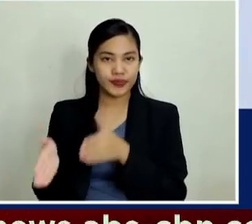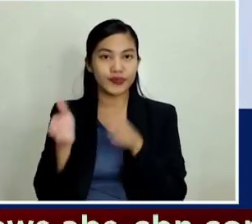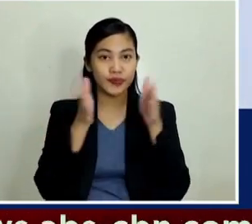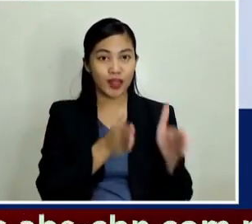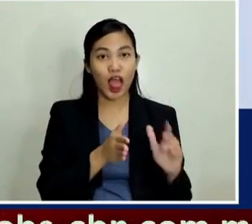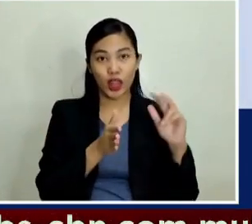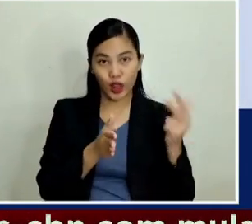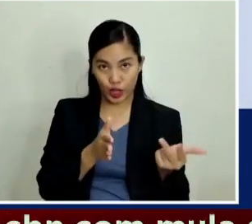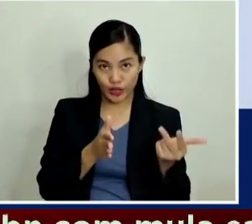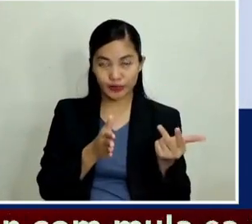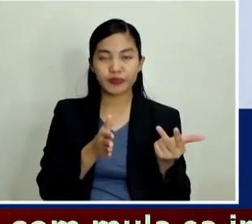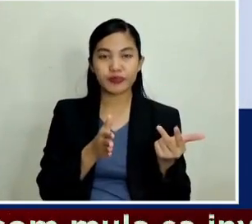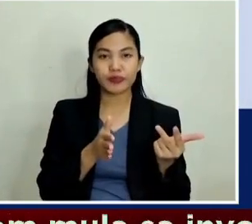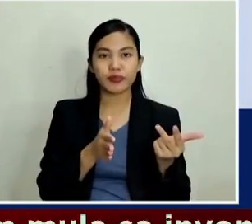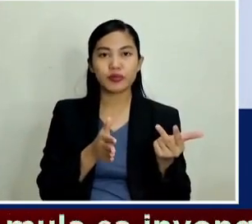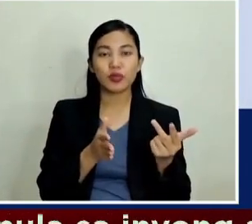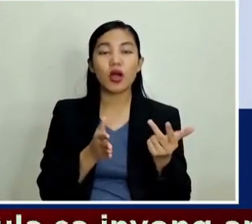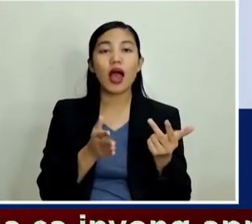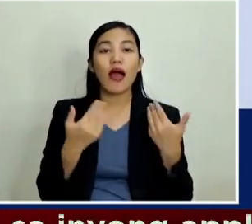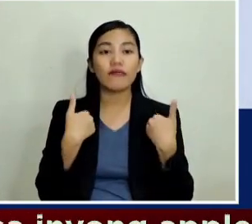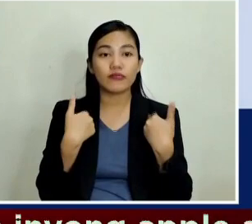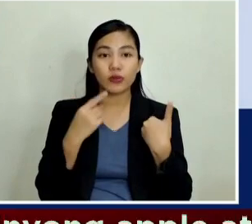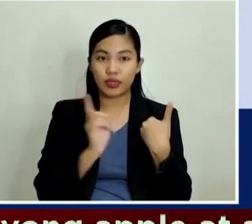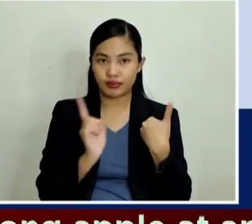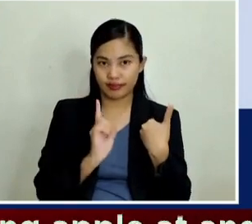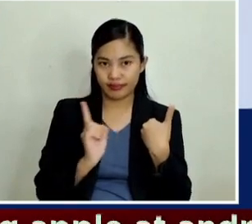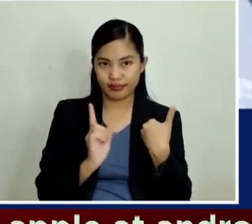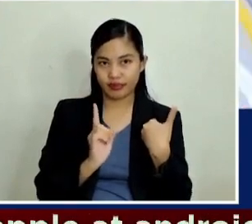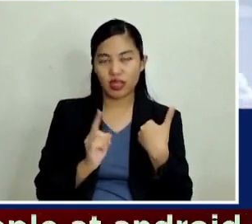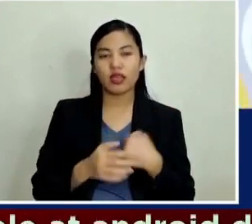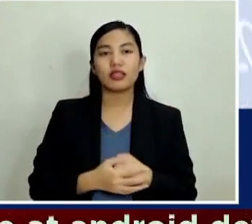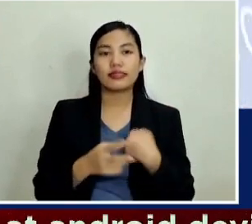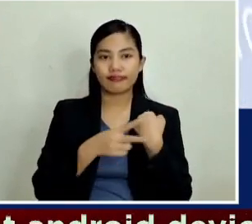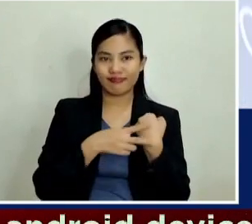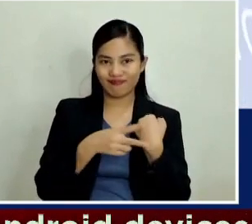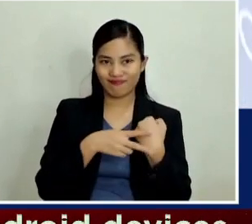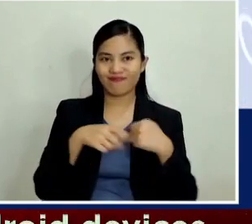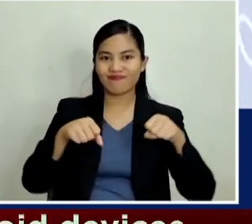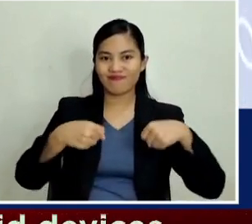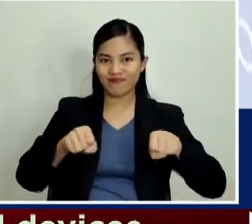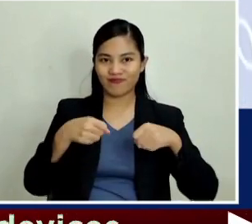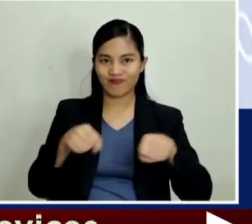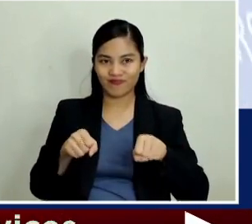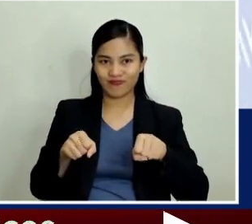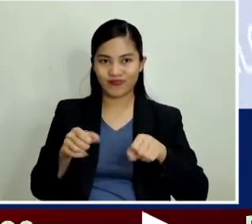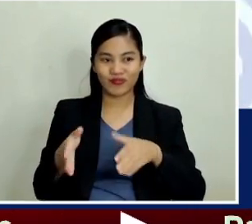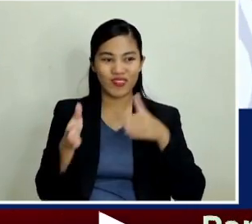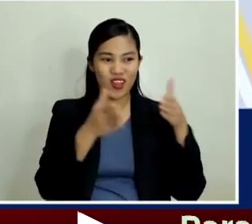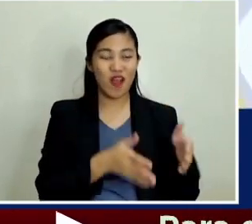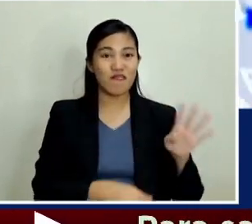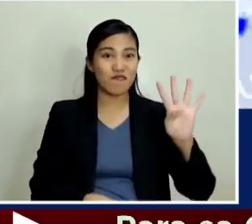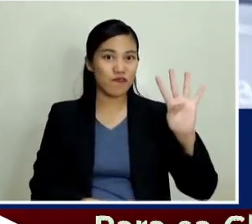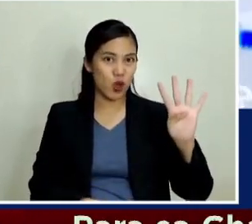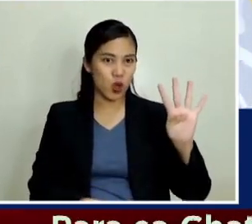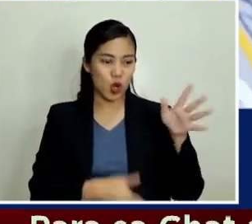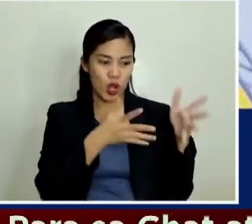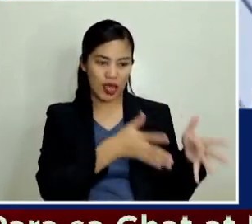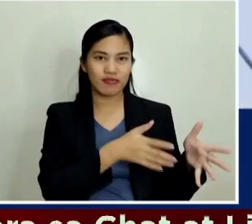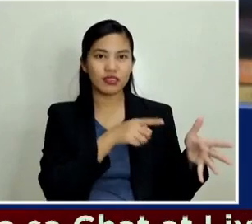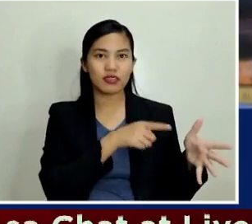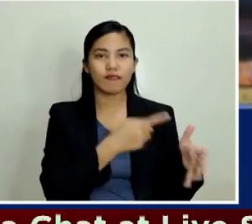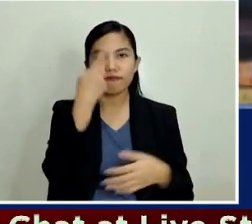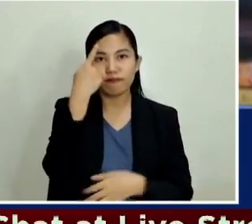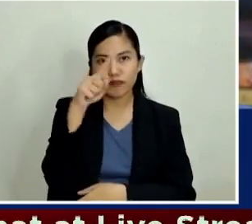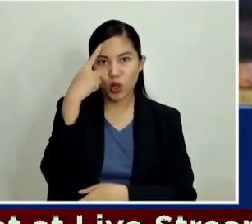sa kanan, ilalagay ang exclusive motorcycle lanes. At ang nalalabing apat na linya ay para sa mga pribadong